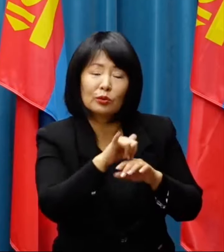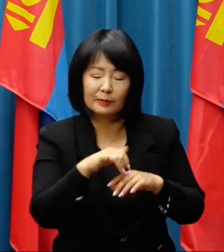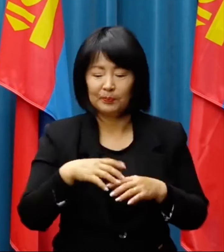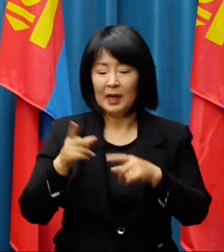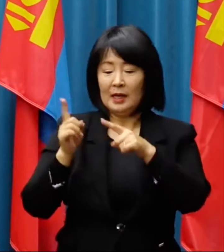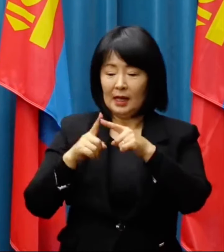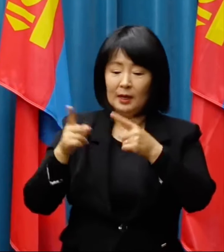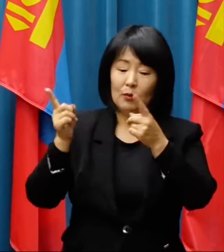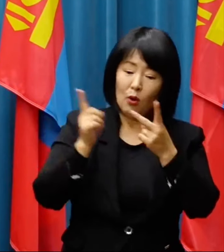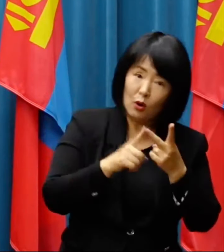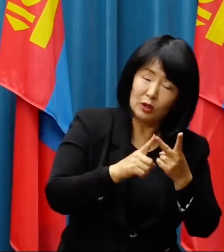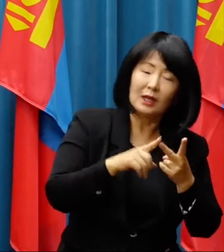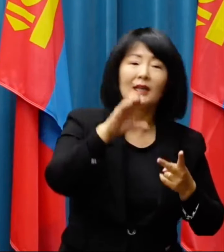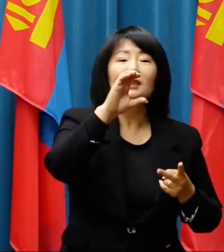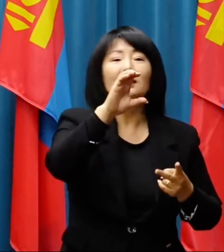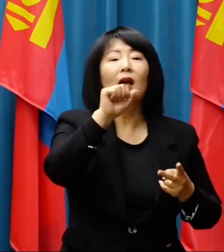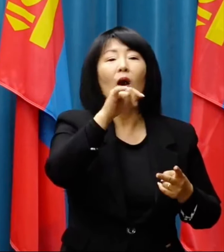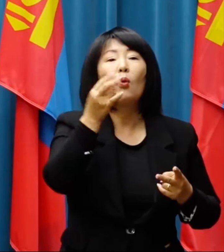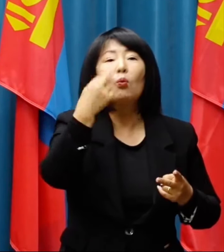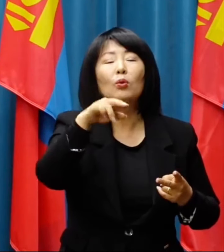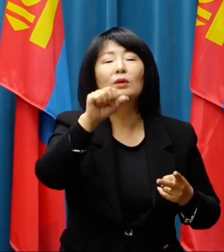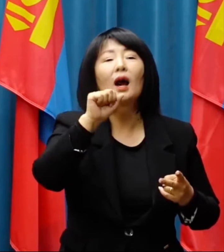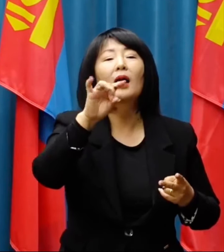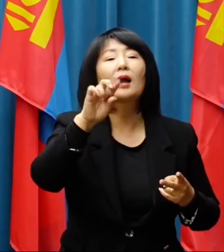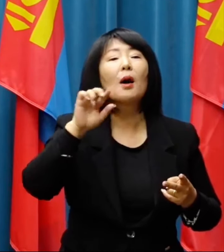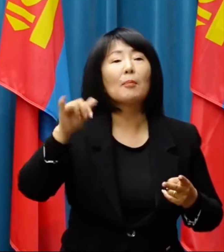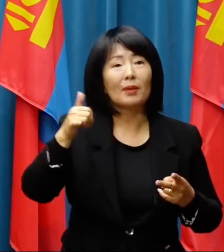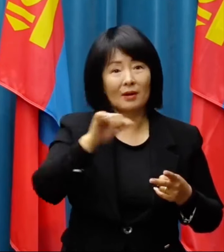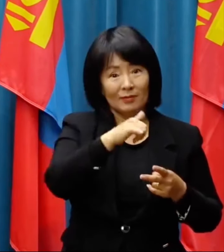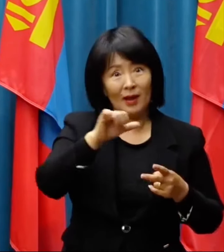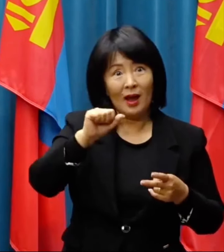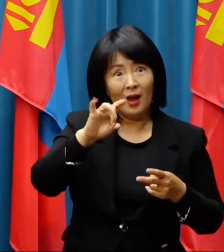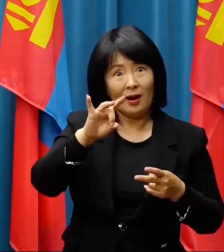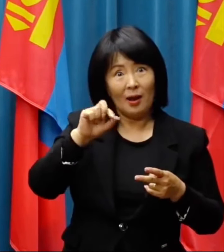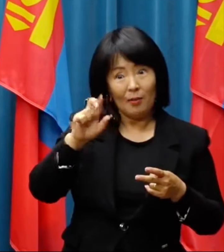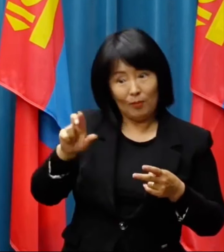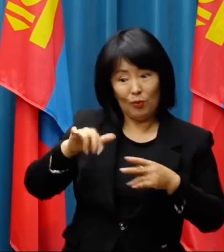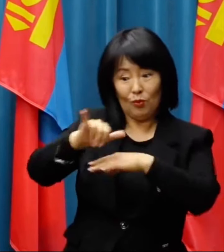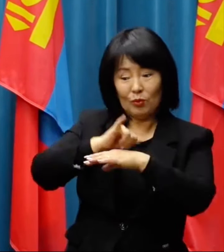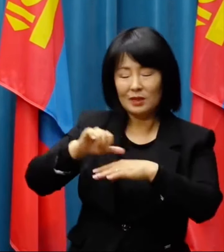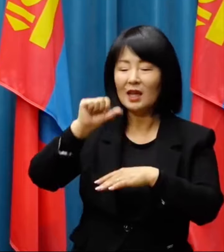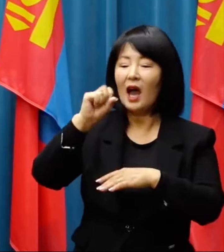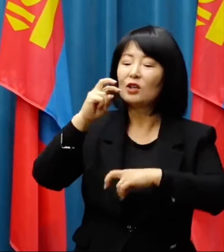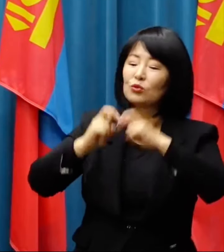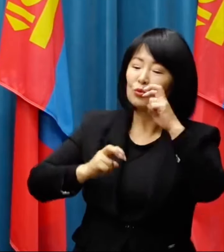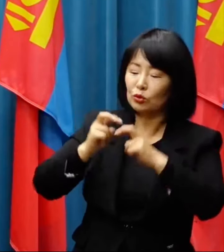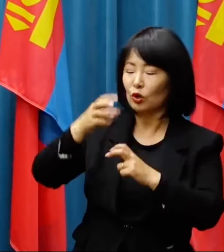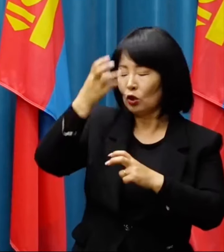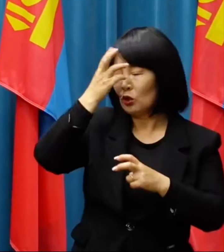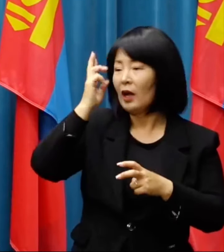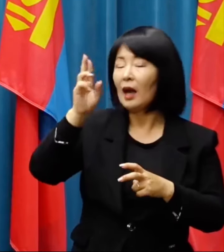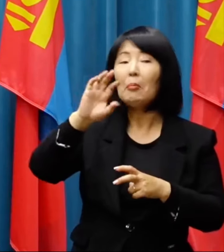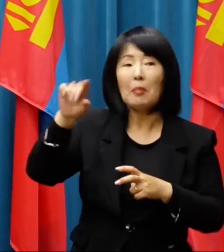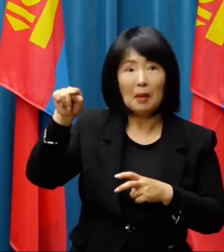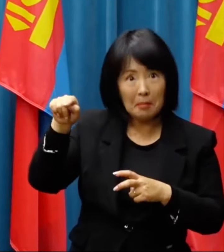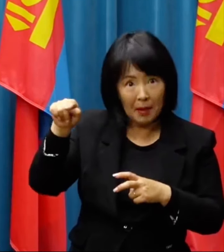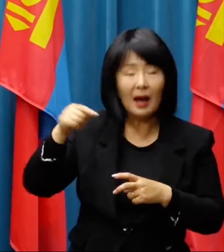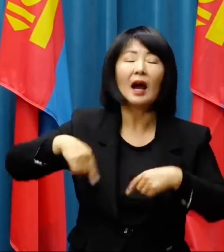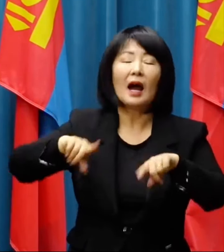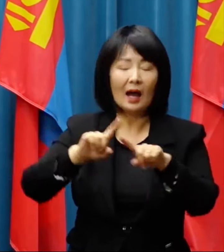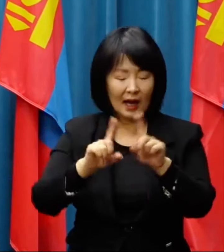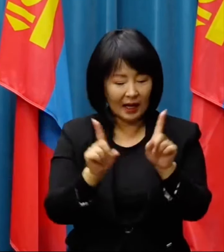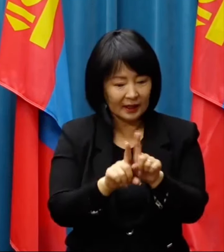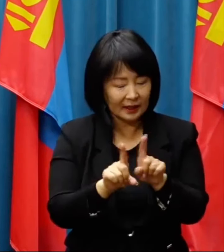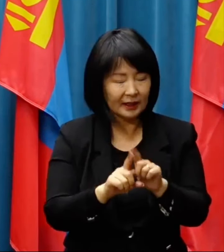Арабийн майнинг компани буюу энэ Сауди Арабийн хаант улсын ажилт үр эрс баялаг яамны харьяа энэ төрийн өмчит компани мөн одоо бас